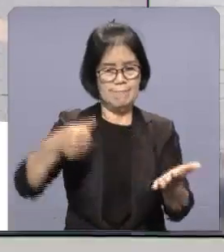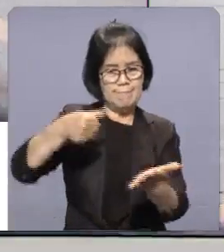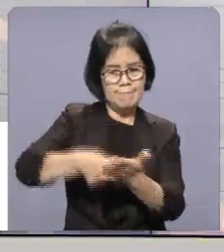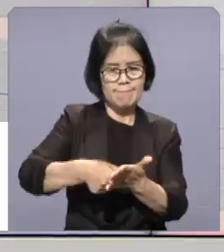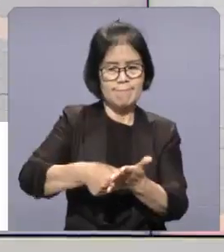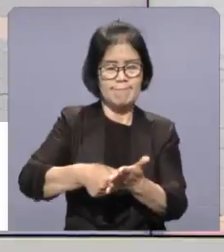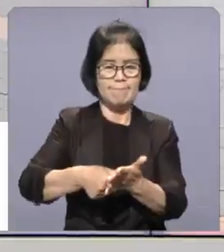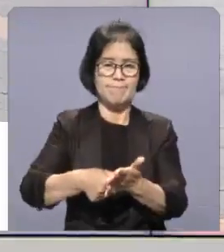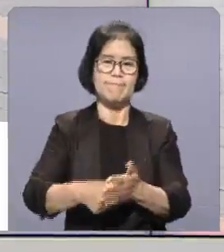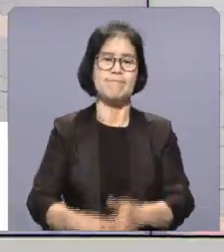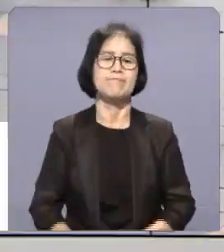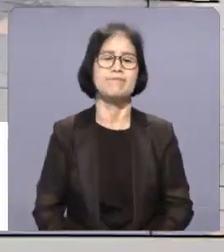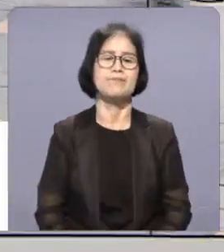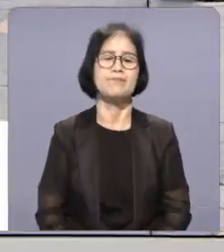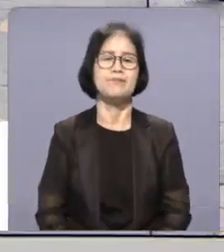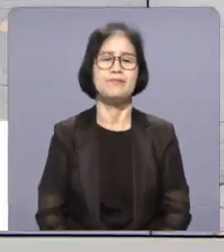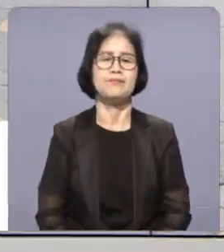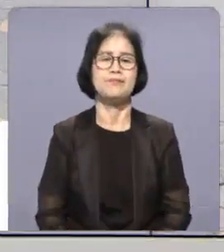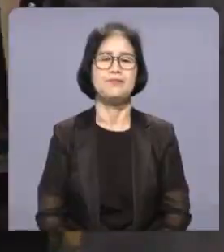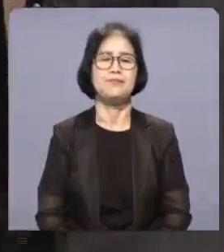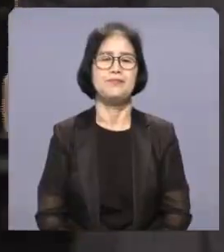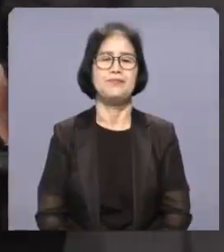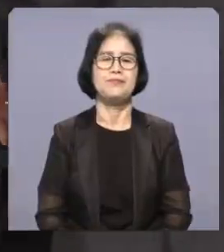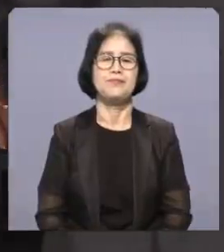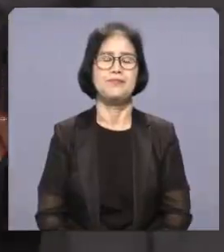보냈습니다. 김대영 기자입니다.